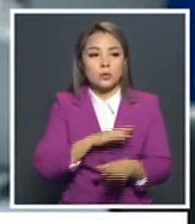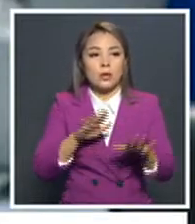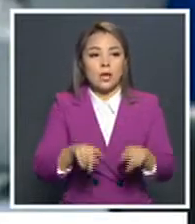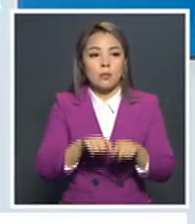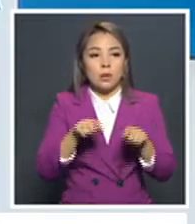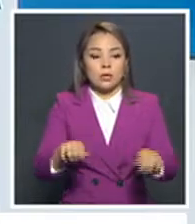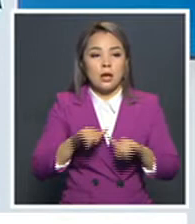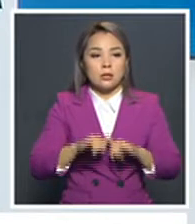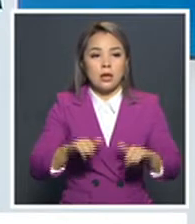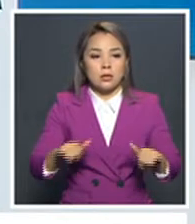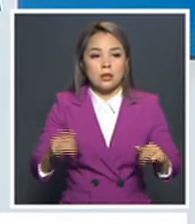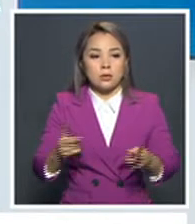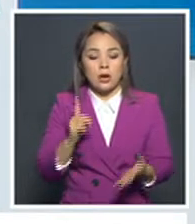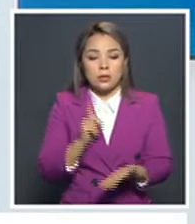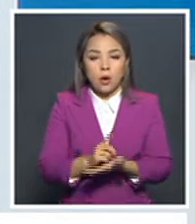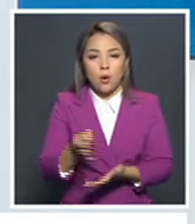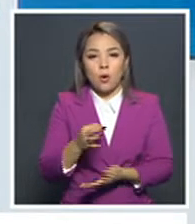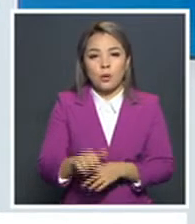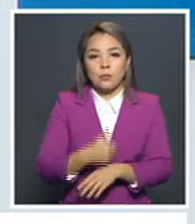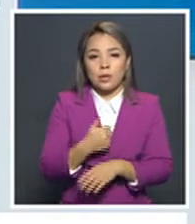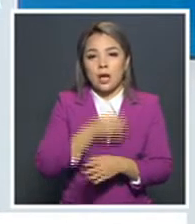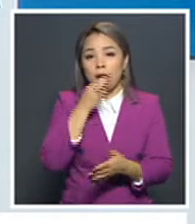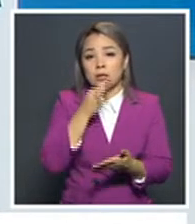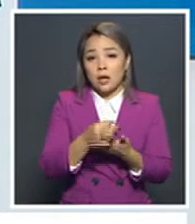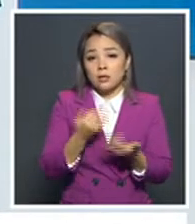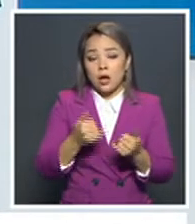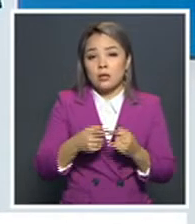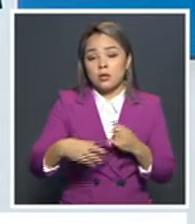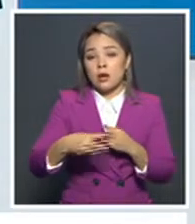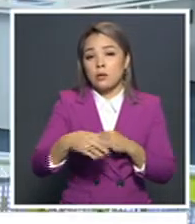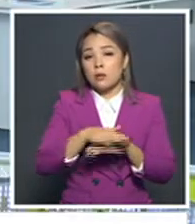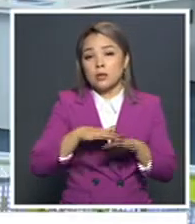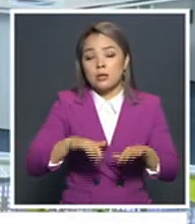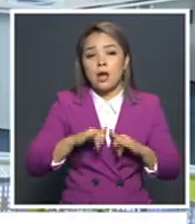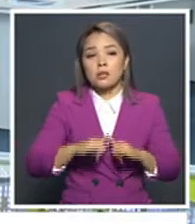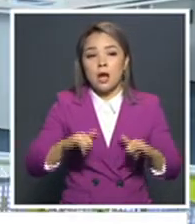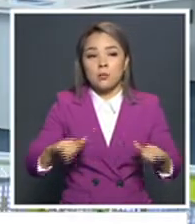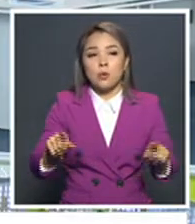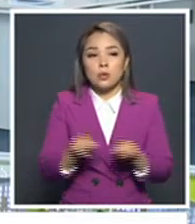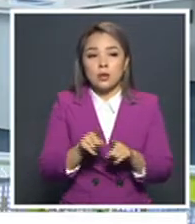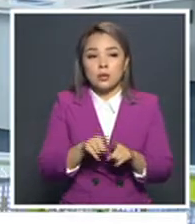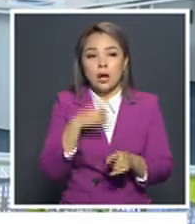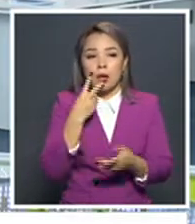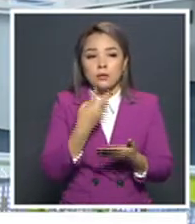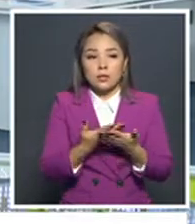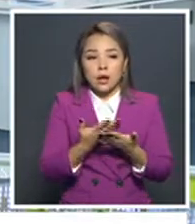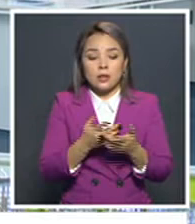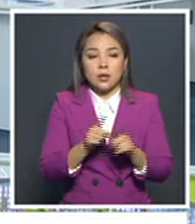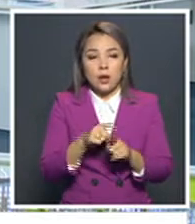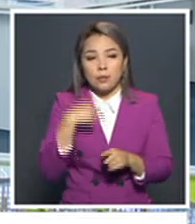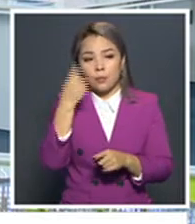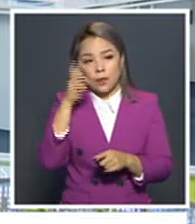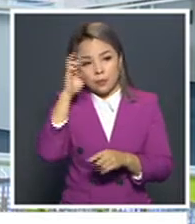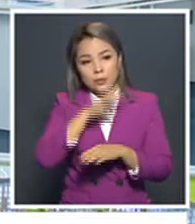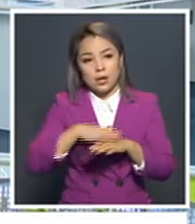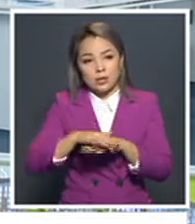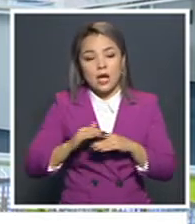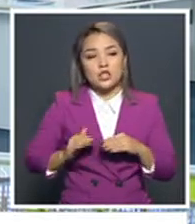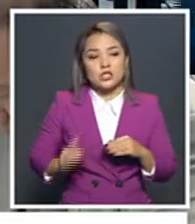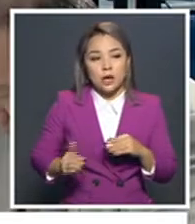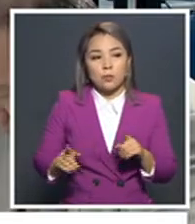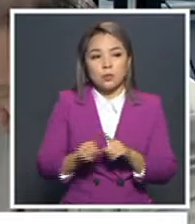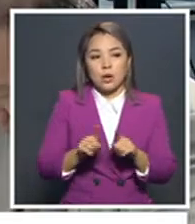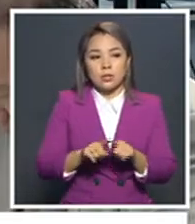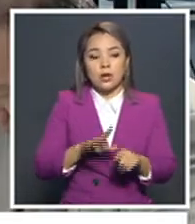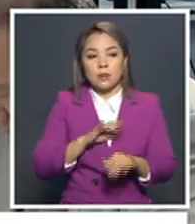пайда болады. Облыс басшысының айтуынша, өңірді дамытуға арналған жобалардың дені мемлекеттік жекеменшік әріптестік негізінде қолға